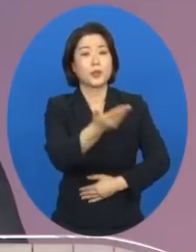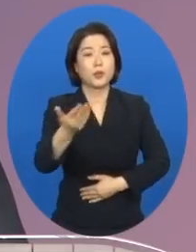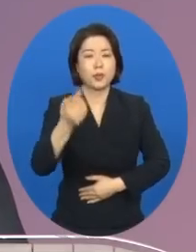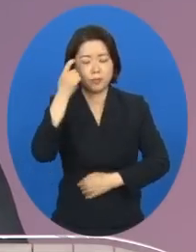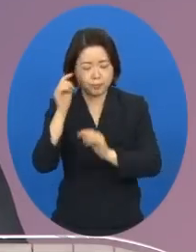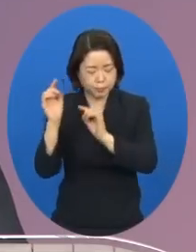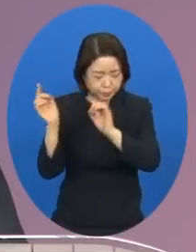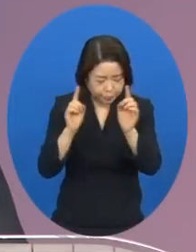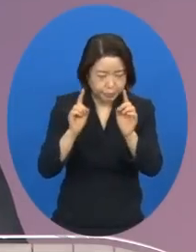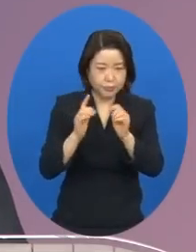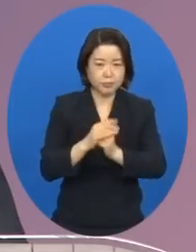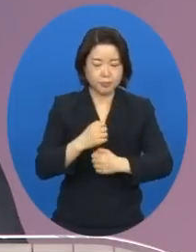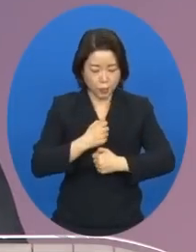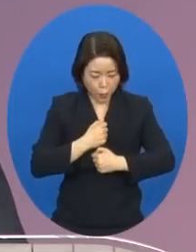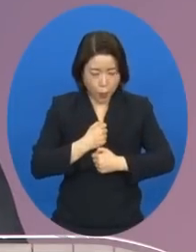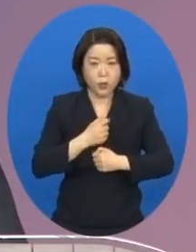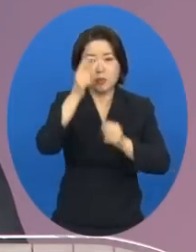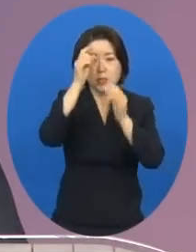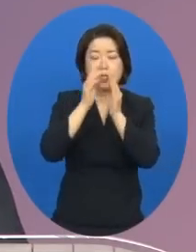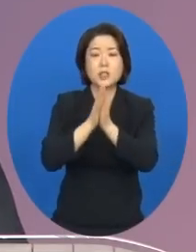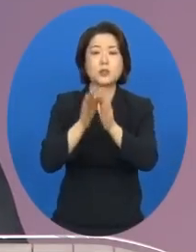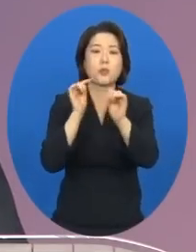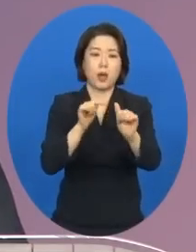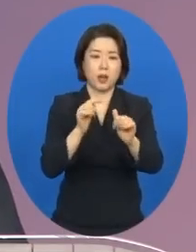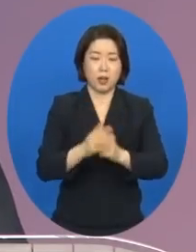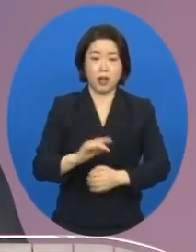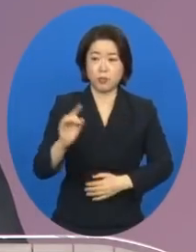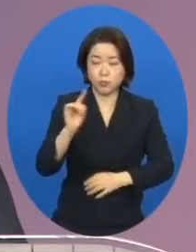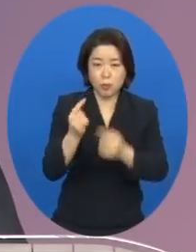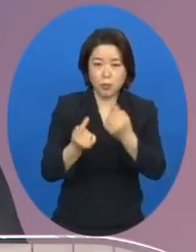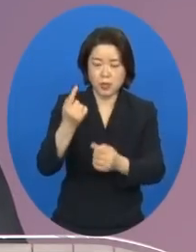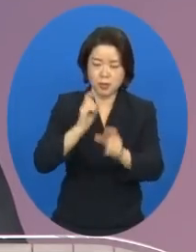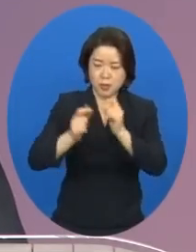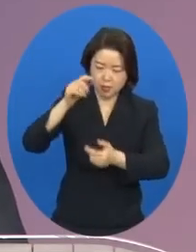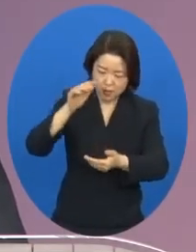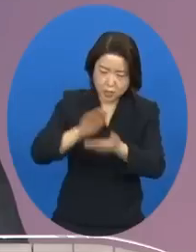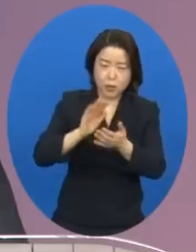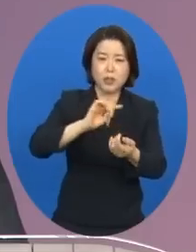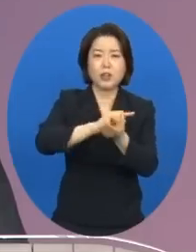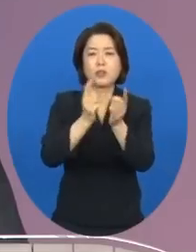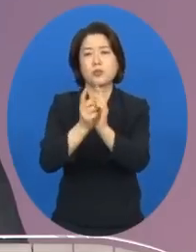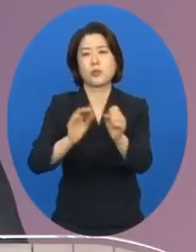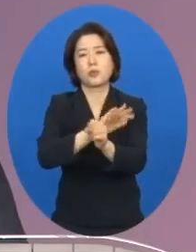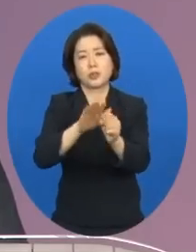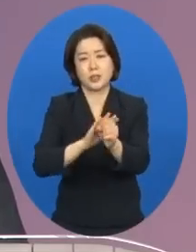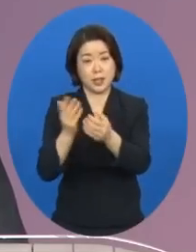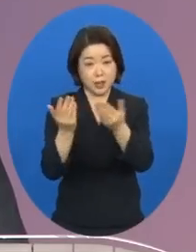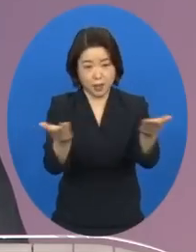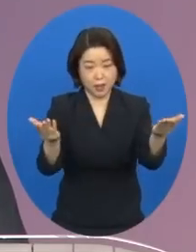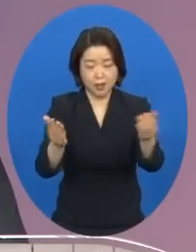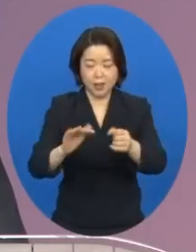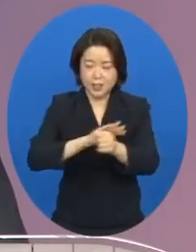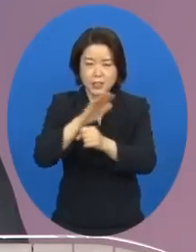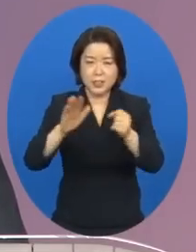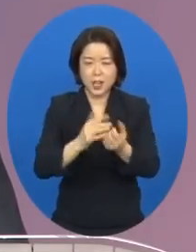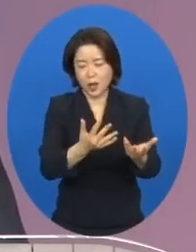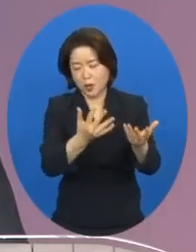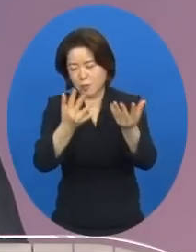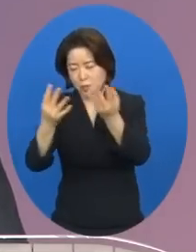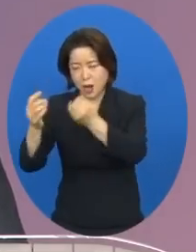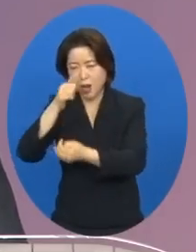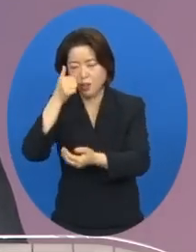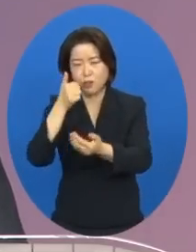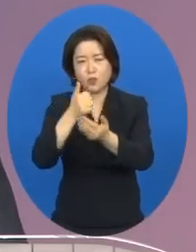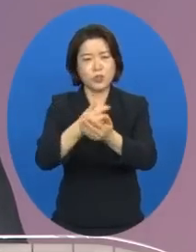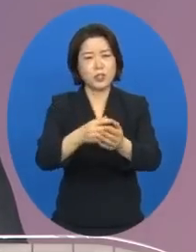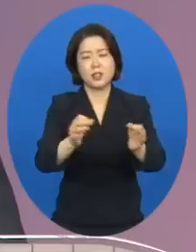정신을 차리고 근신하여 기도하라. 무엇보다도 뜨겁게 서로 사랑할지니 사랑은 허다한 죄를